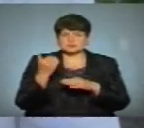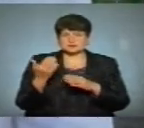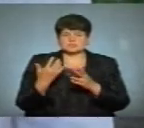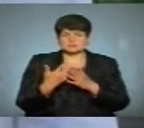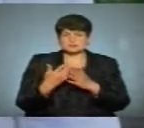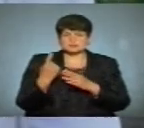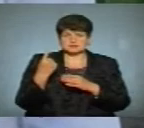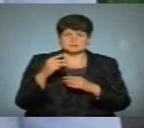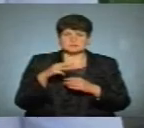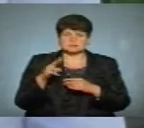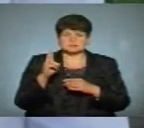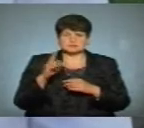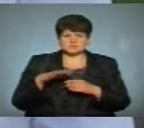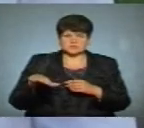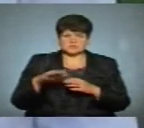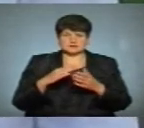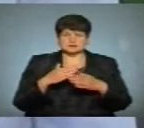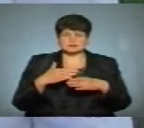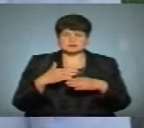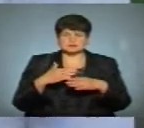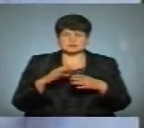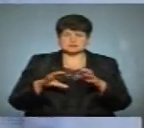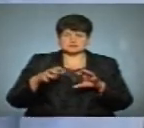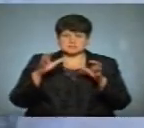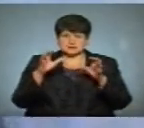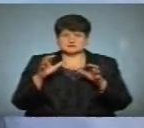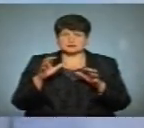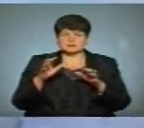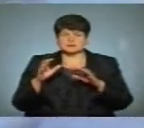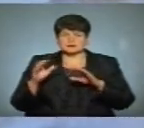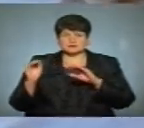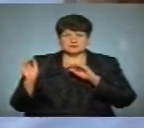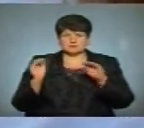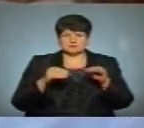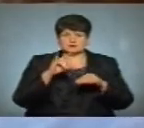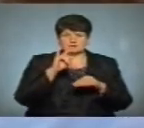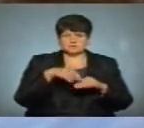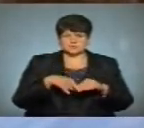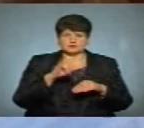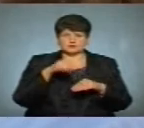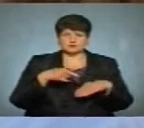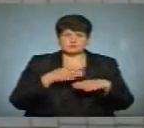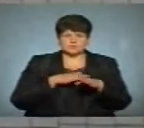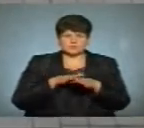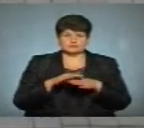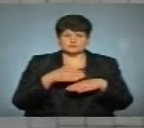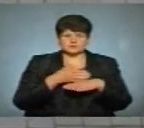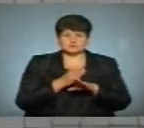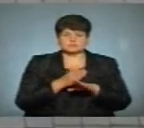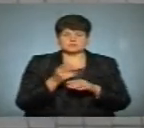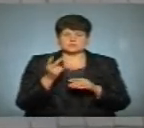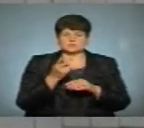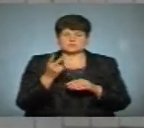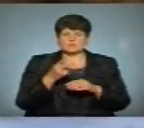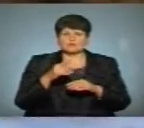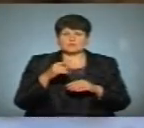орієнтовно метр квадратний цегли і бетонного покриття і вдарила нам вікно. Вікно вибите було повністю на другому поверсі в кабінеті